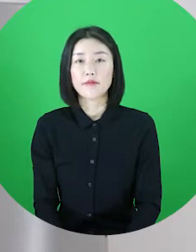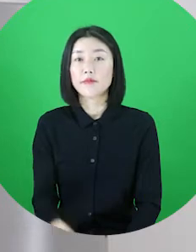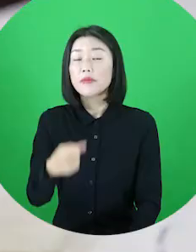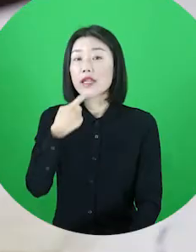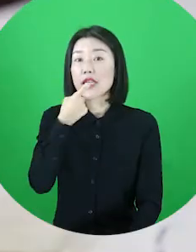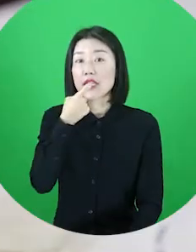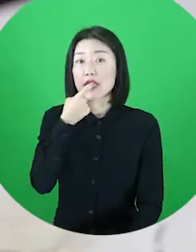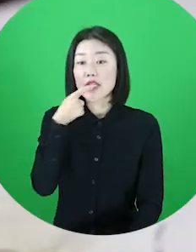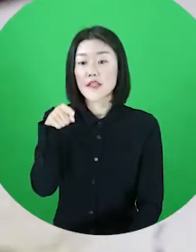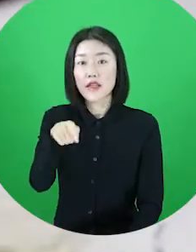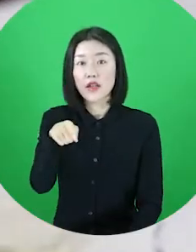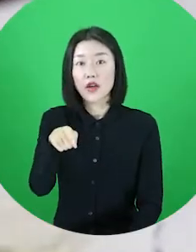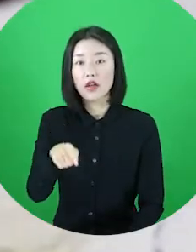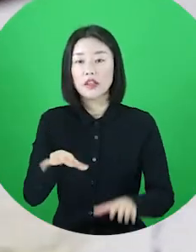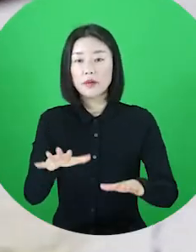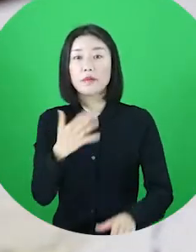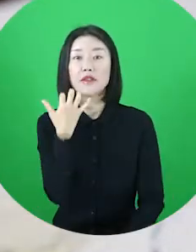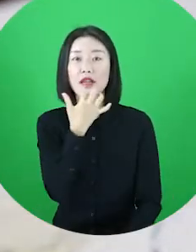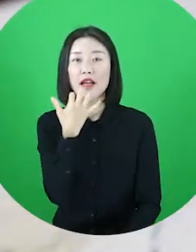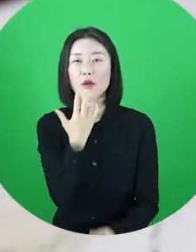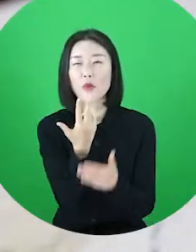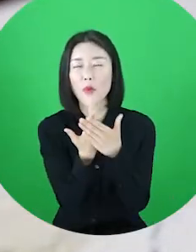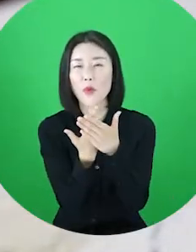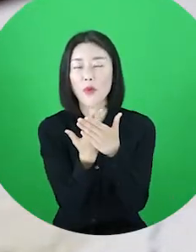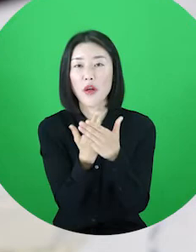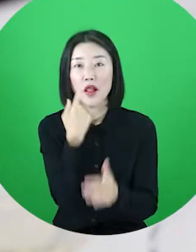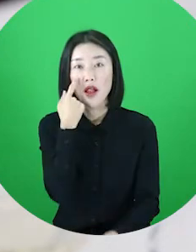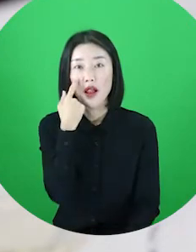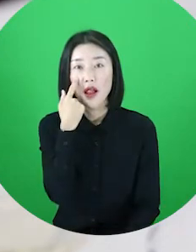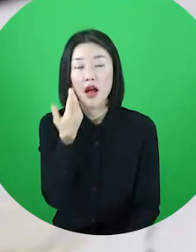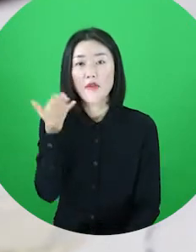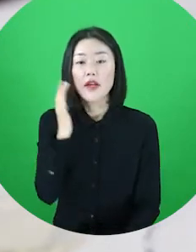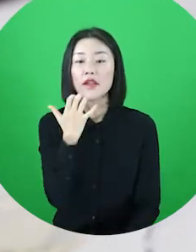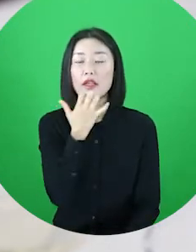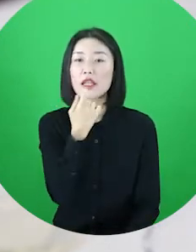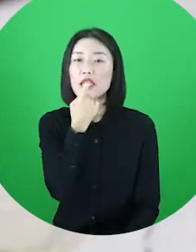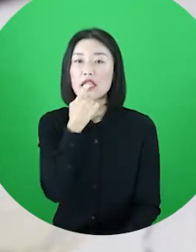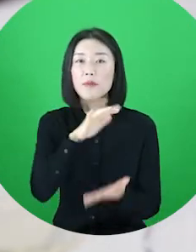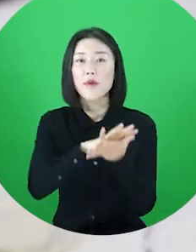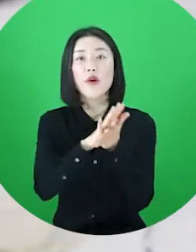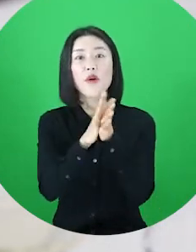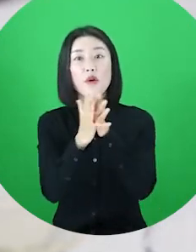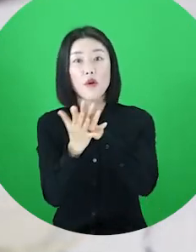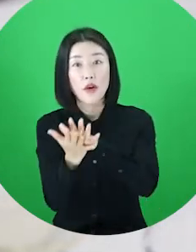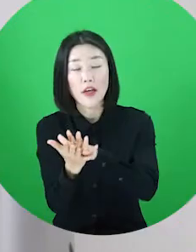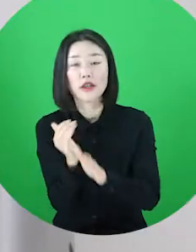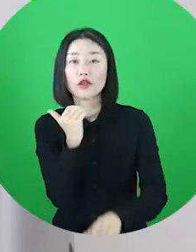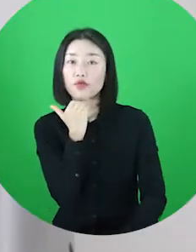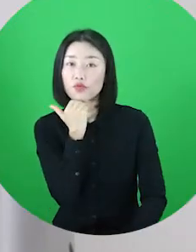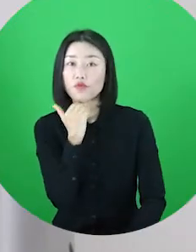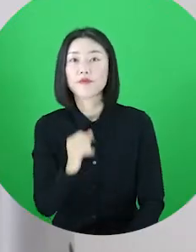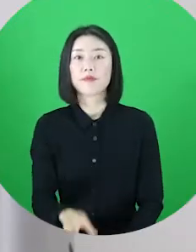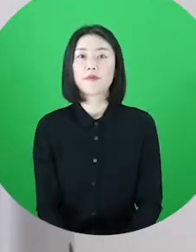계란 흰자 부분이 지금은 투명한데요. 하얗게 바뀔 때까지 기다려 줄 거예요.